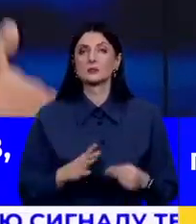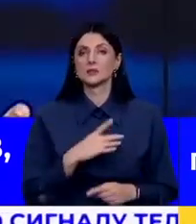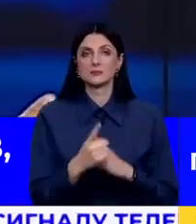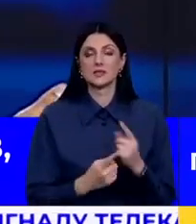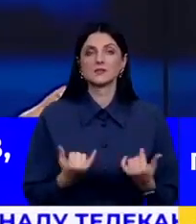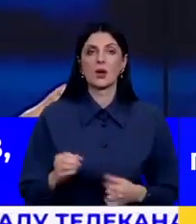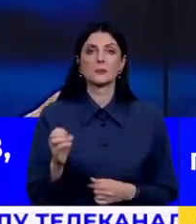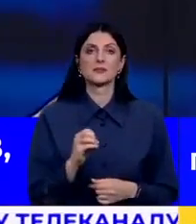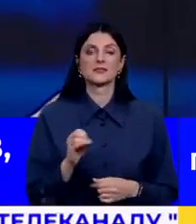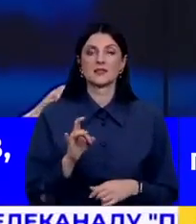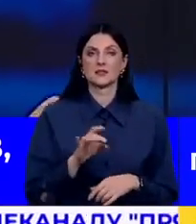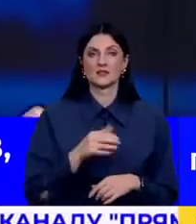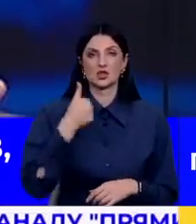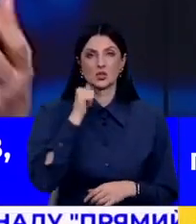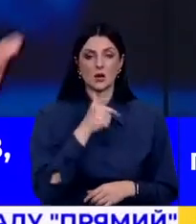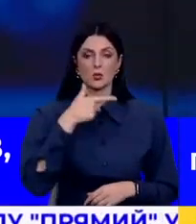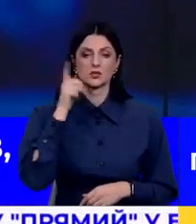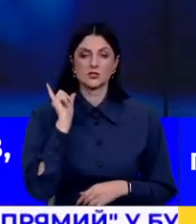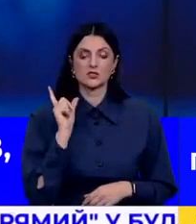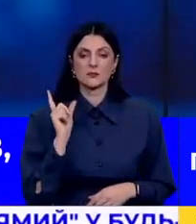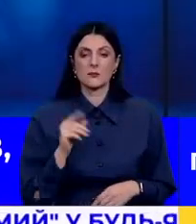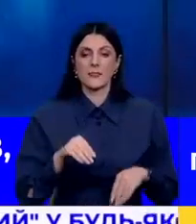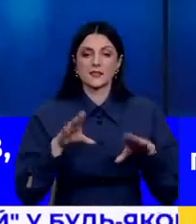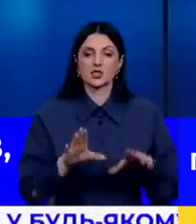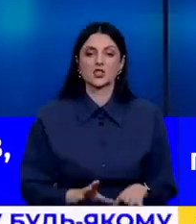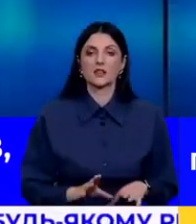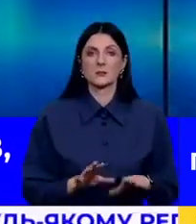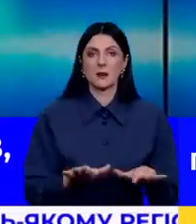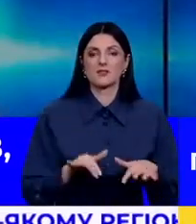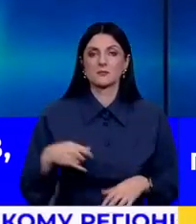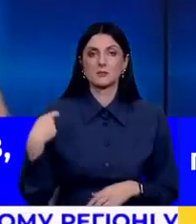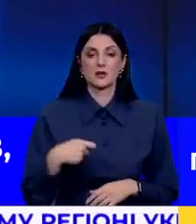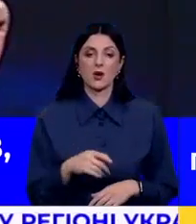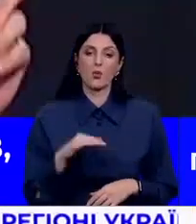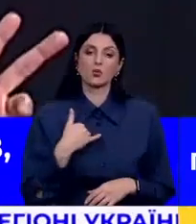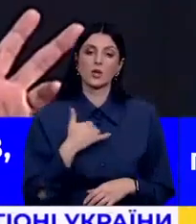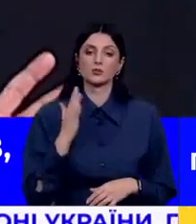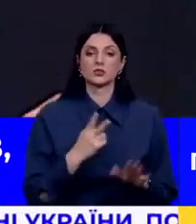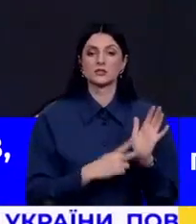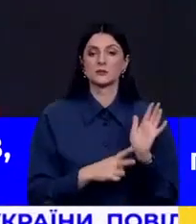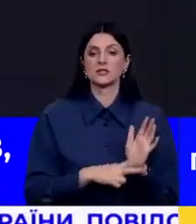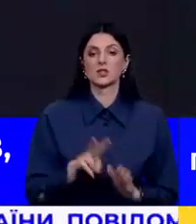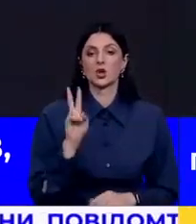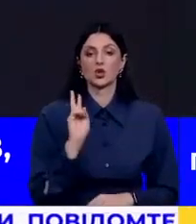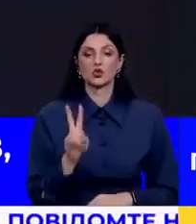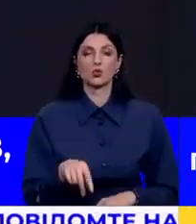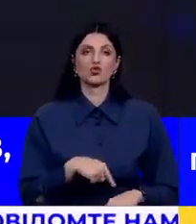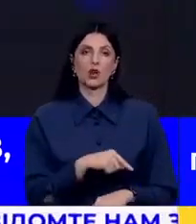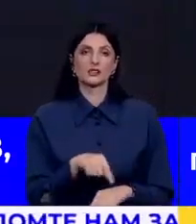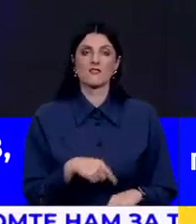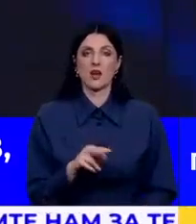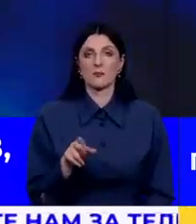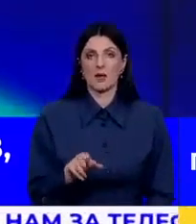эпицентр издевался буквально еще там вчера-позавчера над решениями правительства, над президентом. Типа, у нас будет 72-часовая